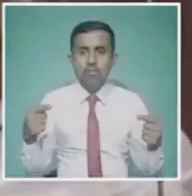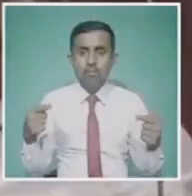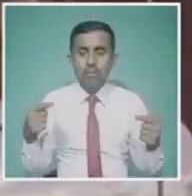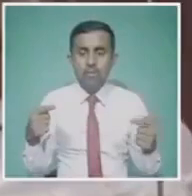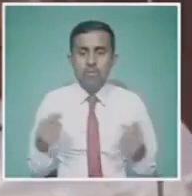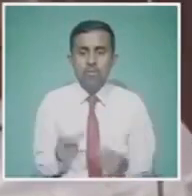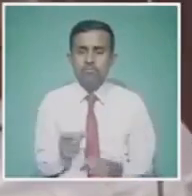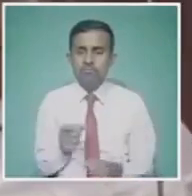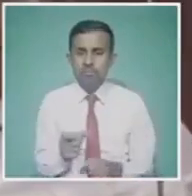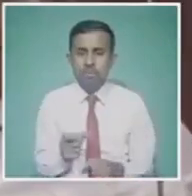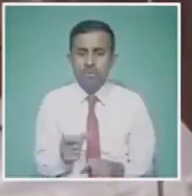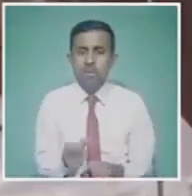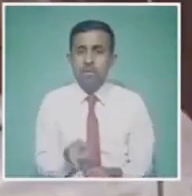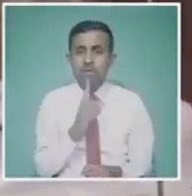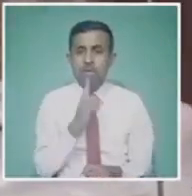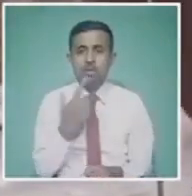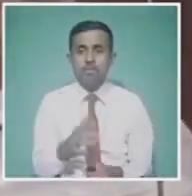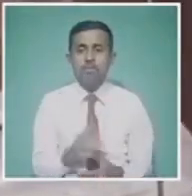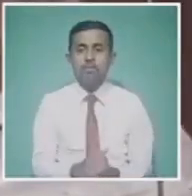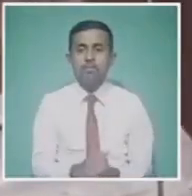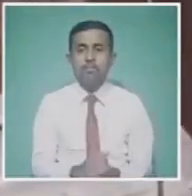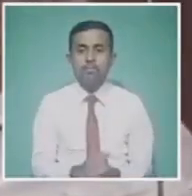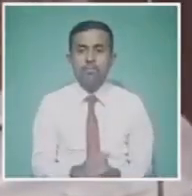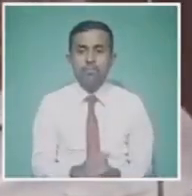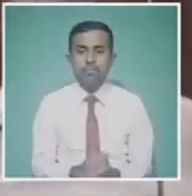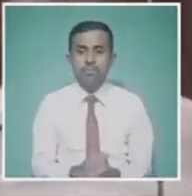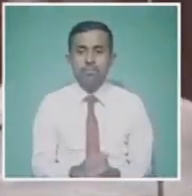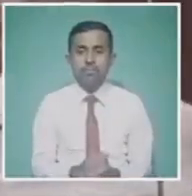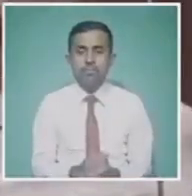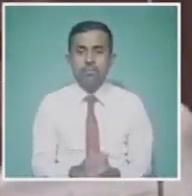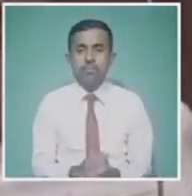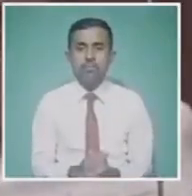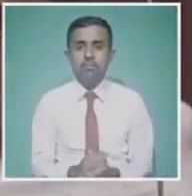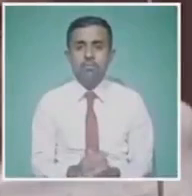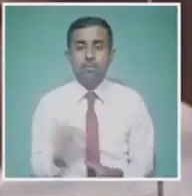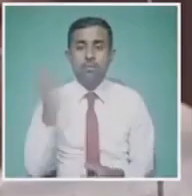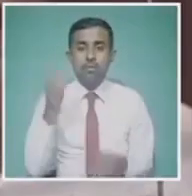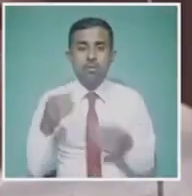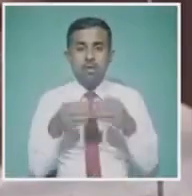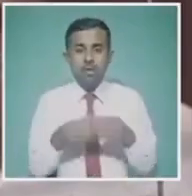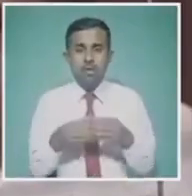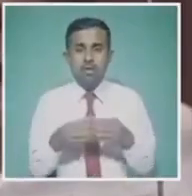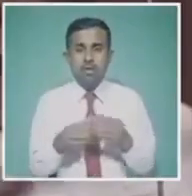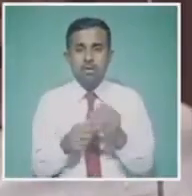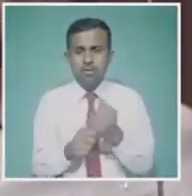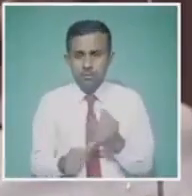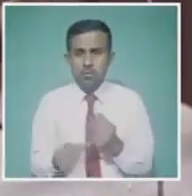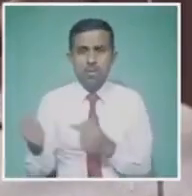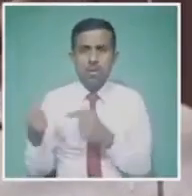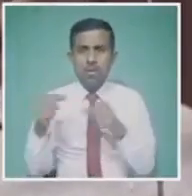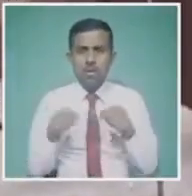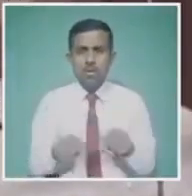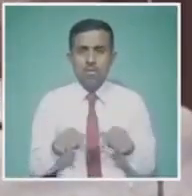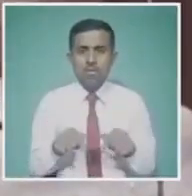ஓஐசி பேர் வந்து ஹட்டனோட ஓஐசி ஸ்பெஷல் பிரான்ச் மிஸ்டர் தேஹிகர், அவர் வந்து 2 பேருக்கு இன்ஸ்ட்ரக்ஷன்ஸ் கொடுத்து அங்கே வந்து மிரட்டி இருக்காங்க.